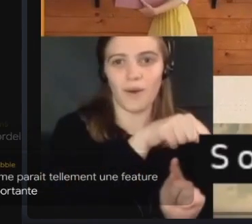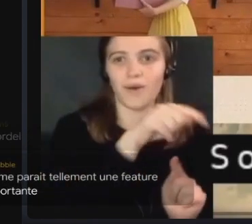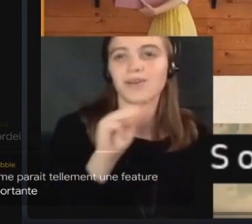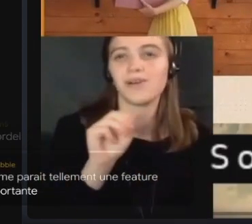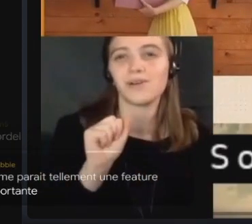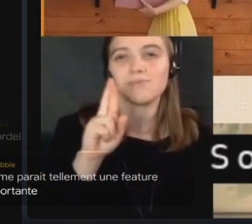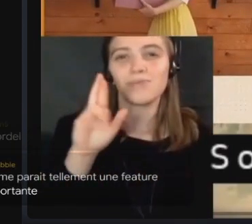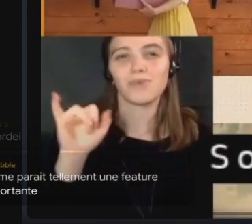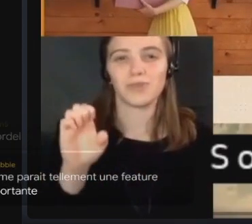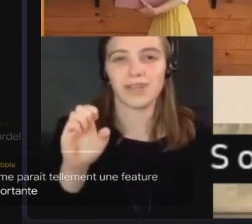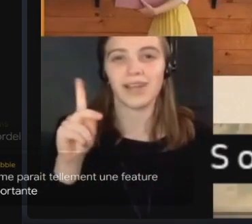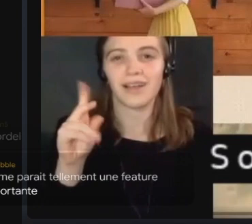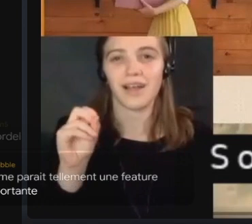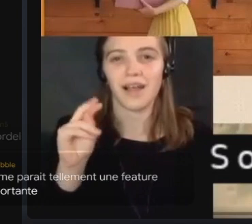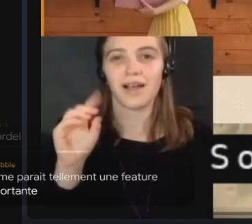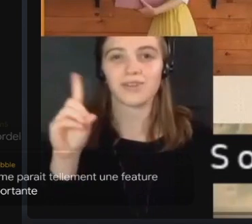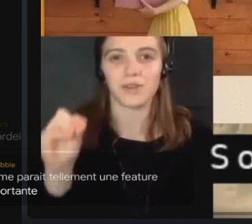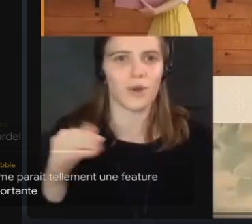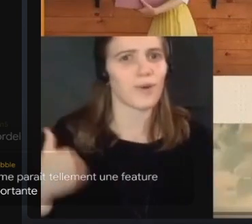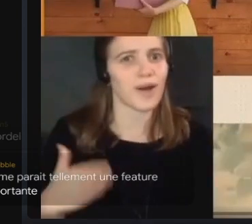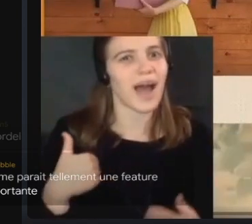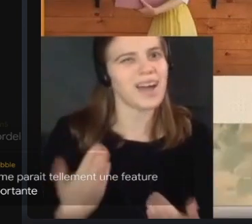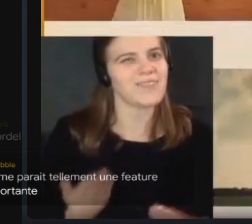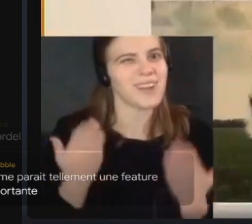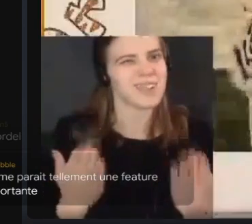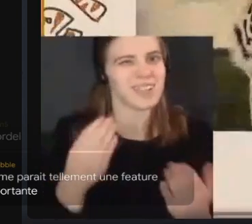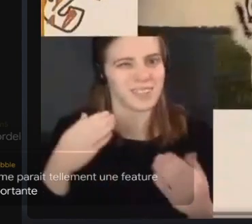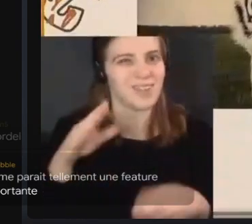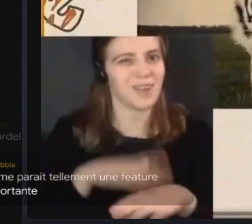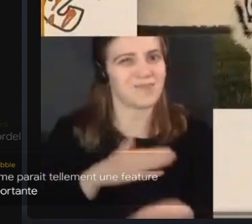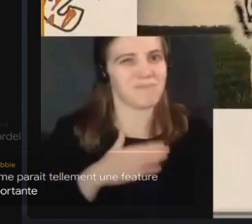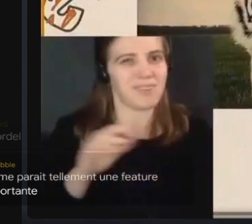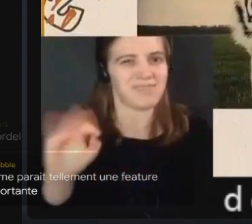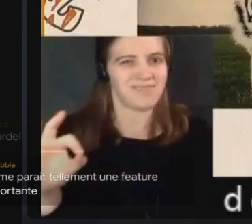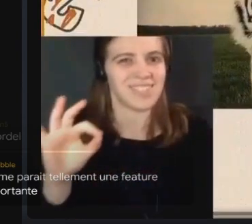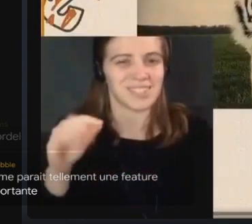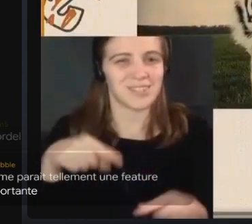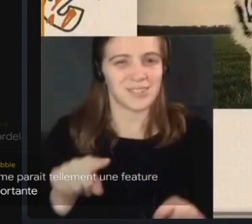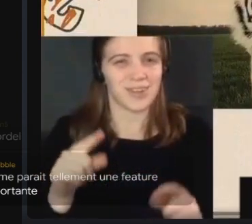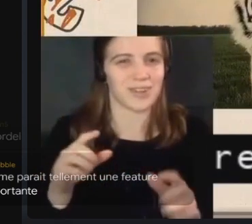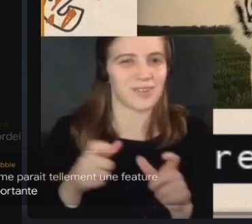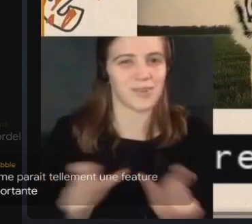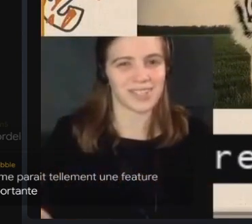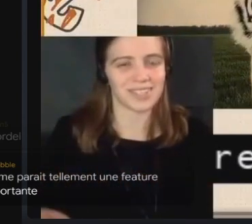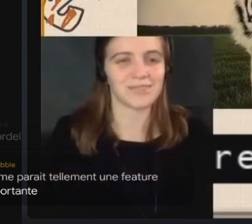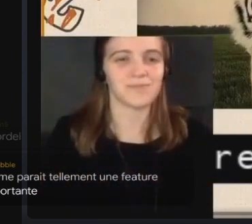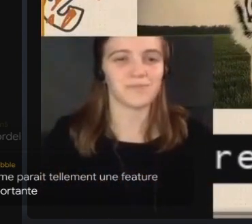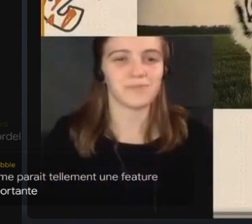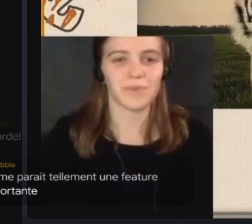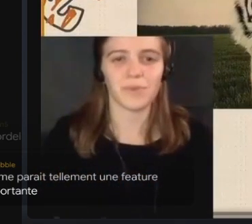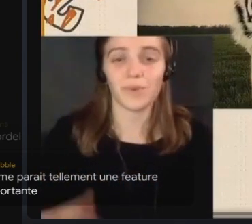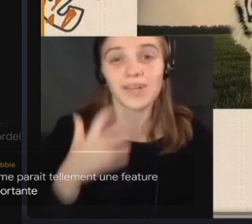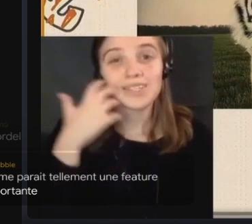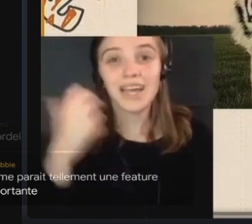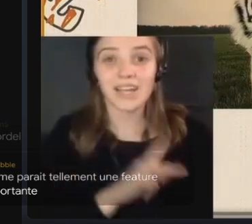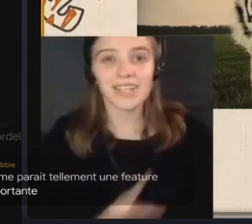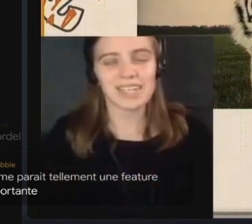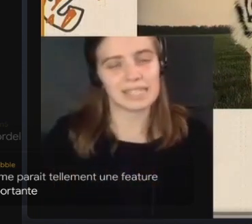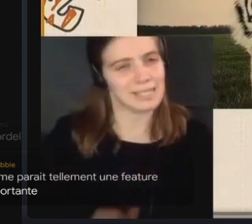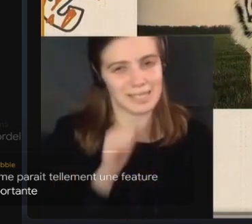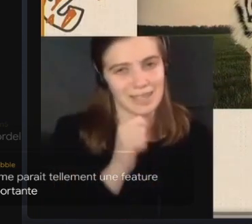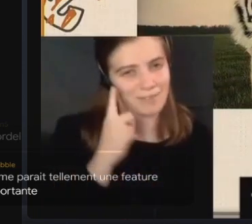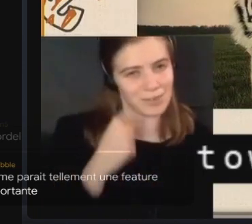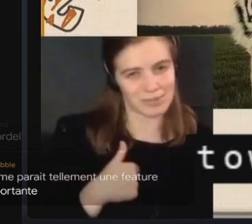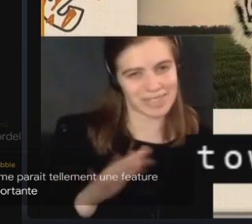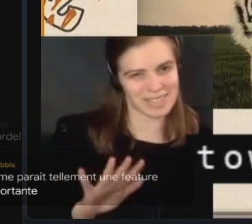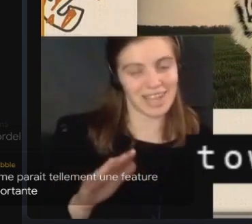recommended. Alors, vous dites que c'est trop bien pour le brainstorming. Nous, on fait déjà du brainstorming sur Figma et sur Miro comme ça. C'est juste que là, ils l'ont bien packagé. Mais c'est pas